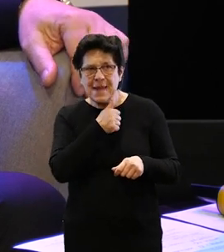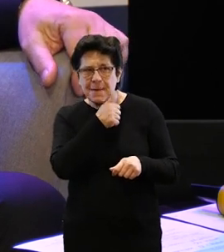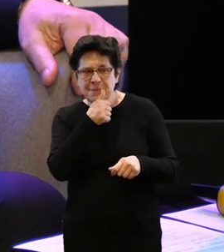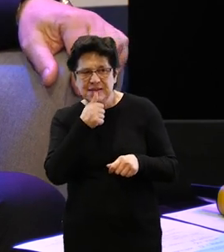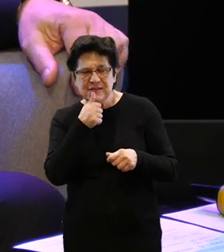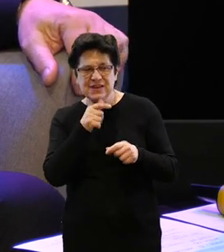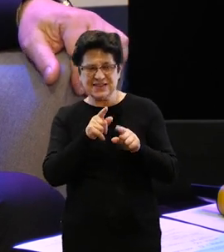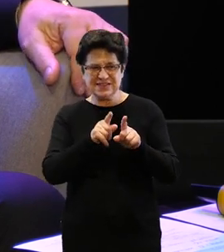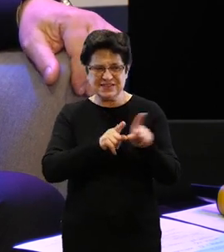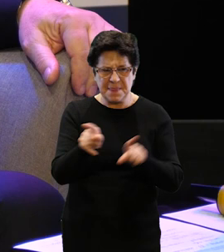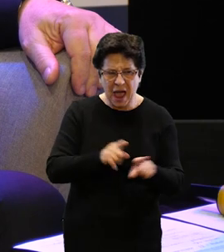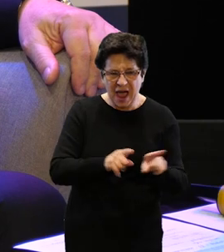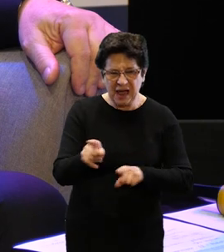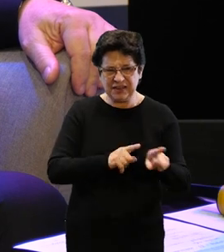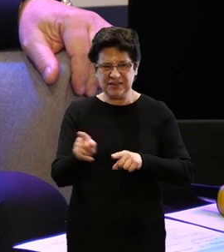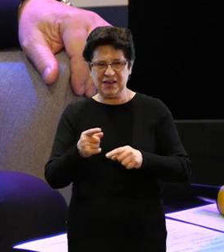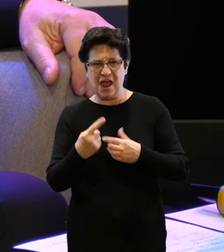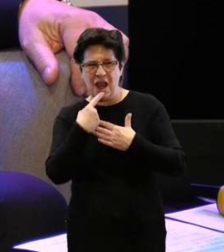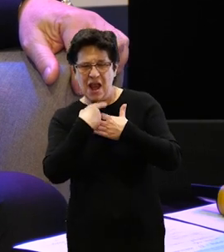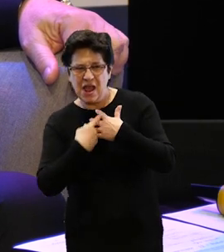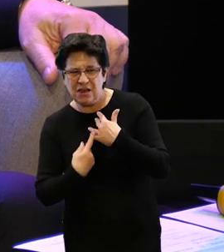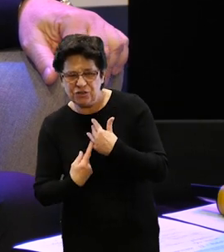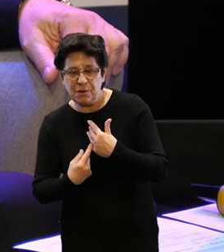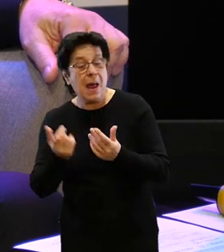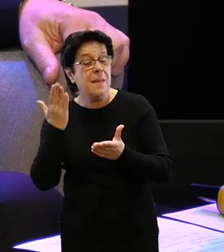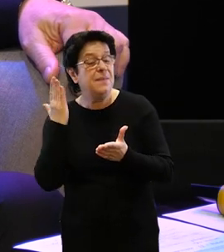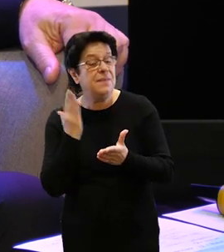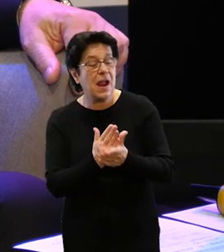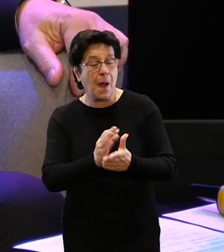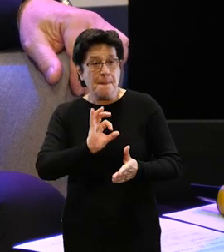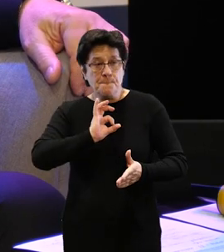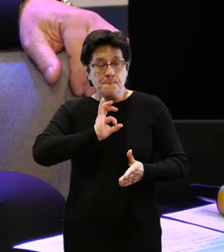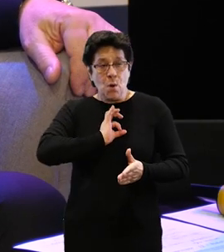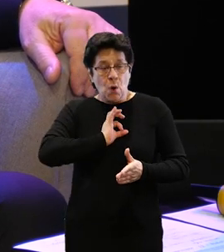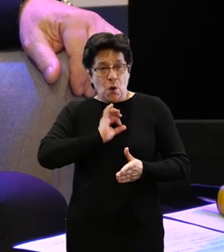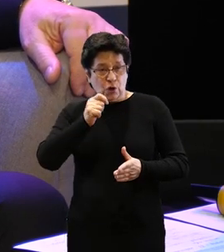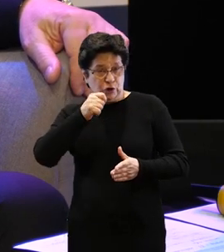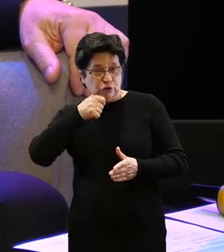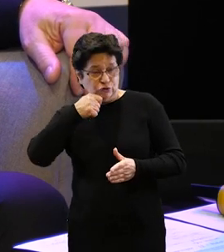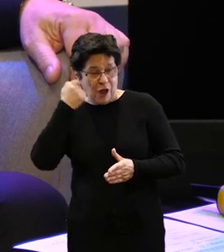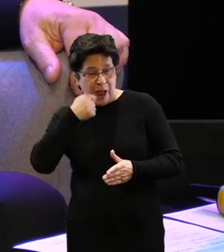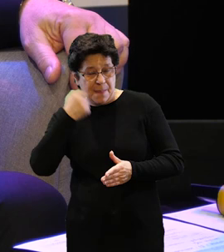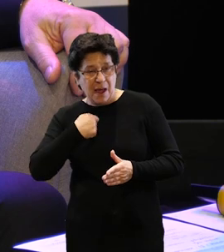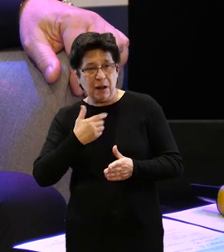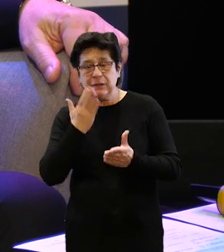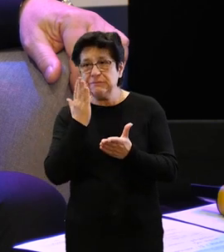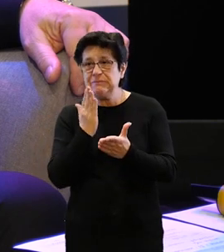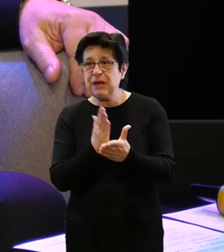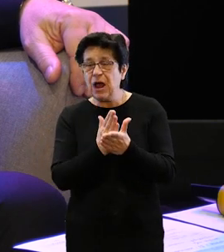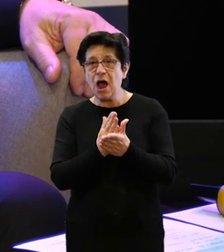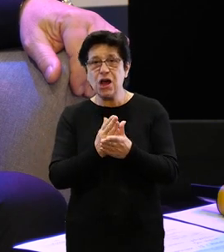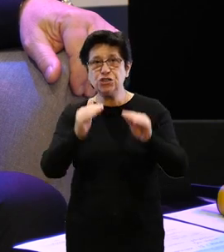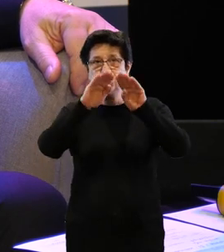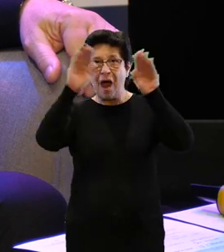tajemnicze znaki i tylko właśnie mój dziadek aptekarz mając specjalną szafę zamykaną na jeden jedyny klucz